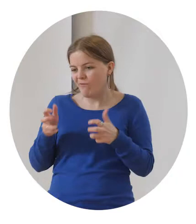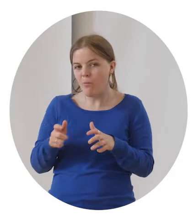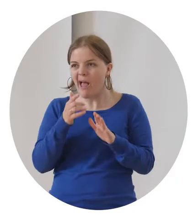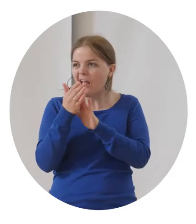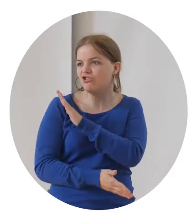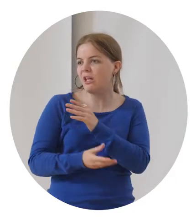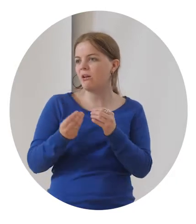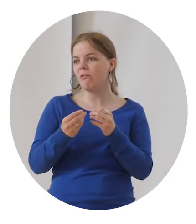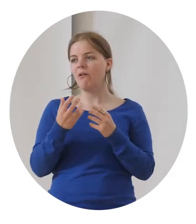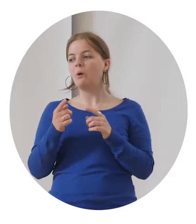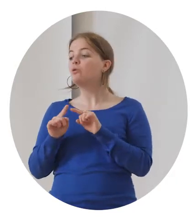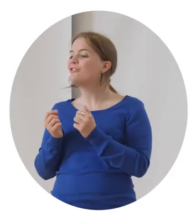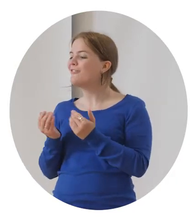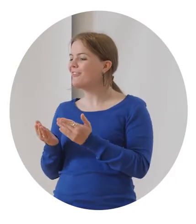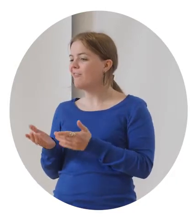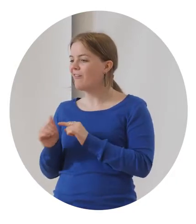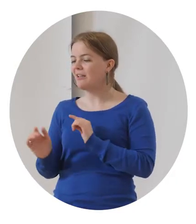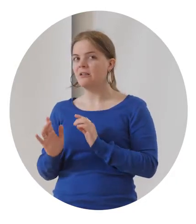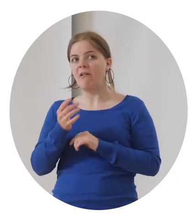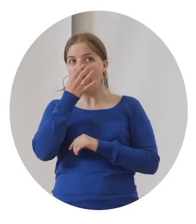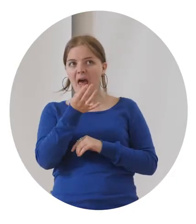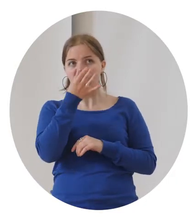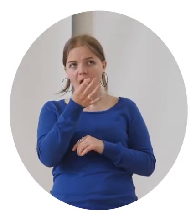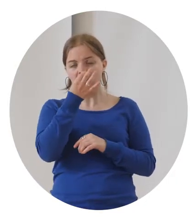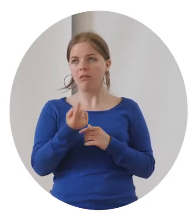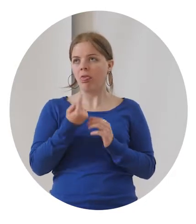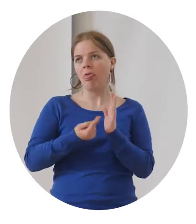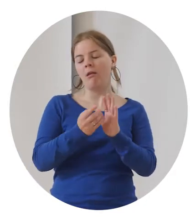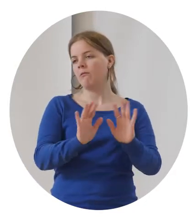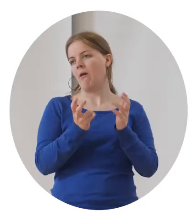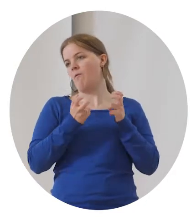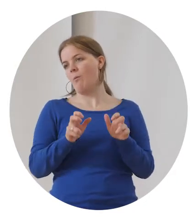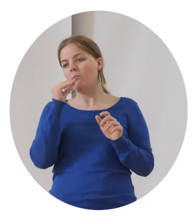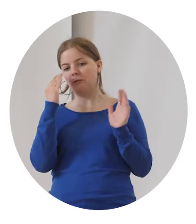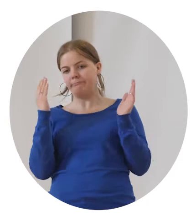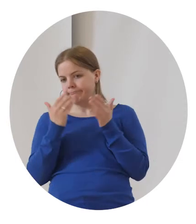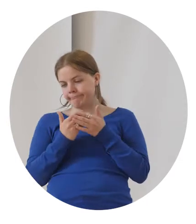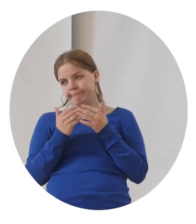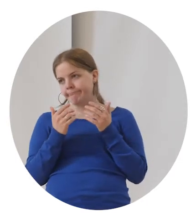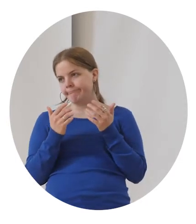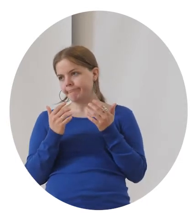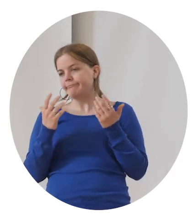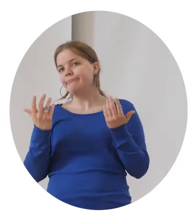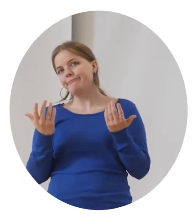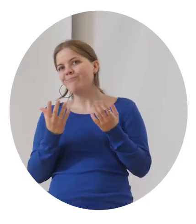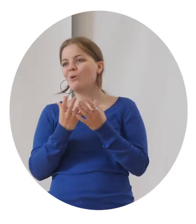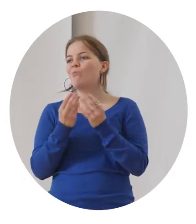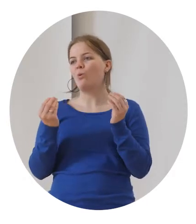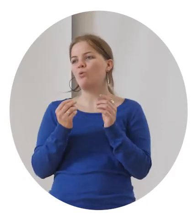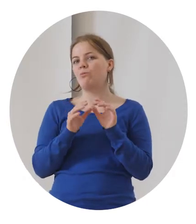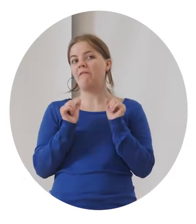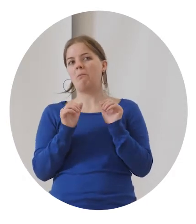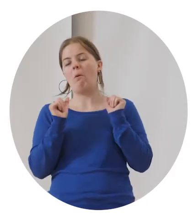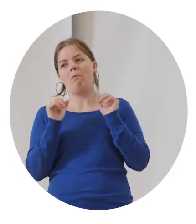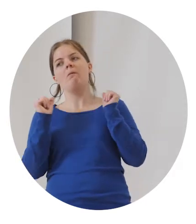pas toujours envie de rater ce qu'on leur demande. Et il y a beaucoup d'évitement